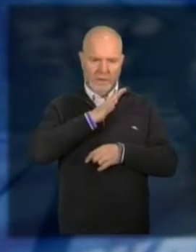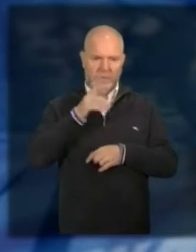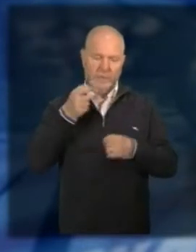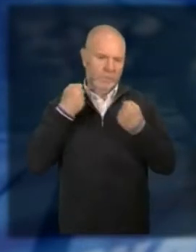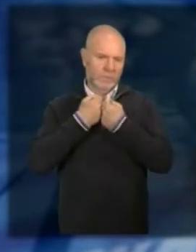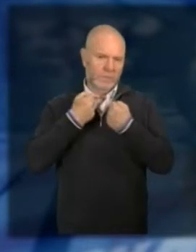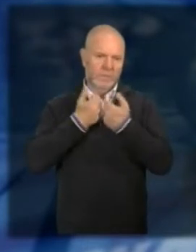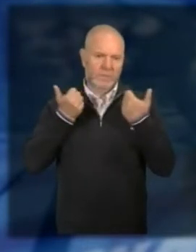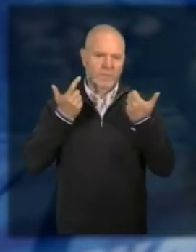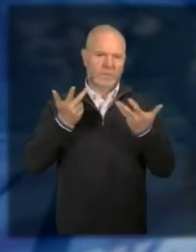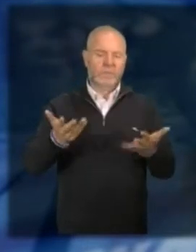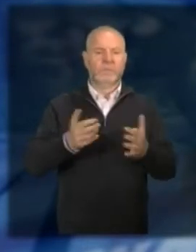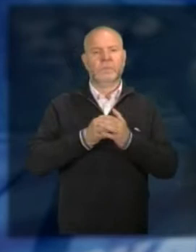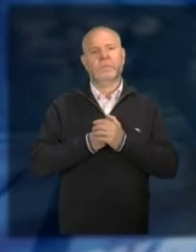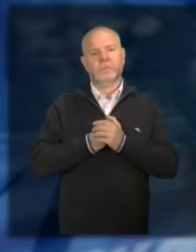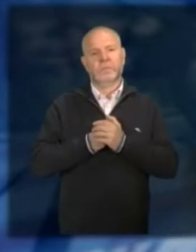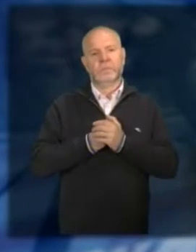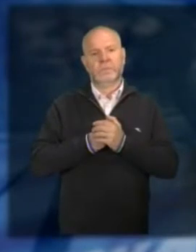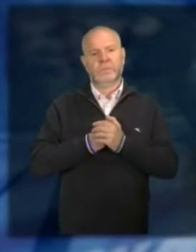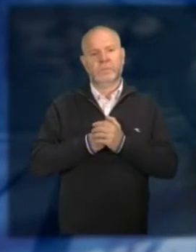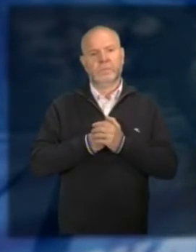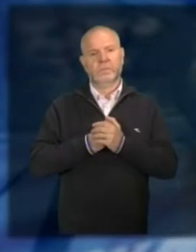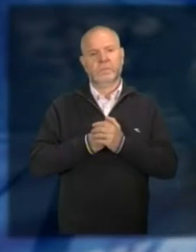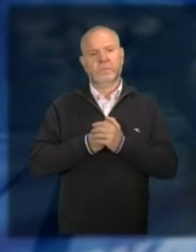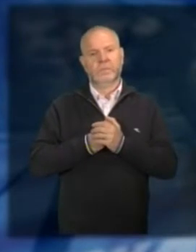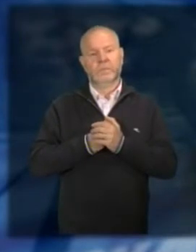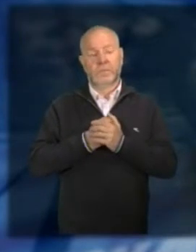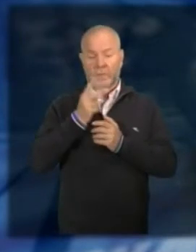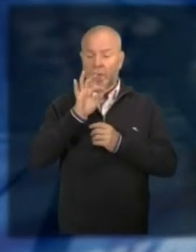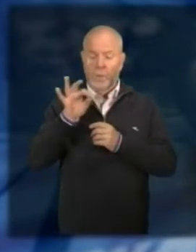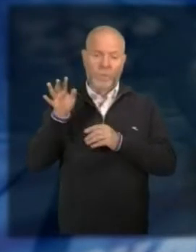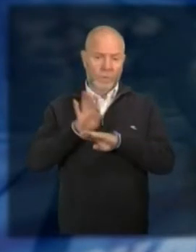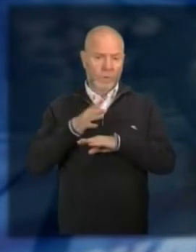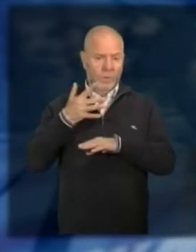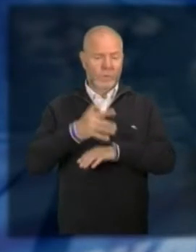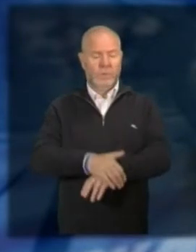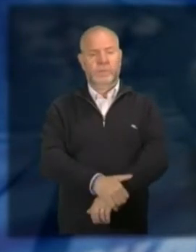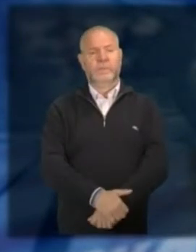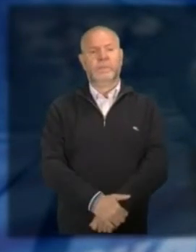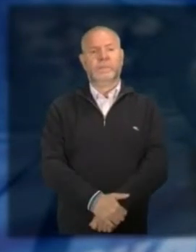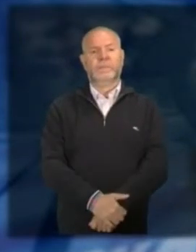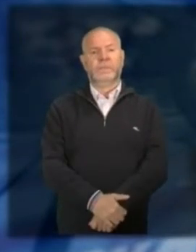registrati nel tempo diversi incidenti stradali, con conseguenze anche mortali.